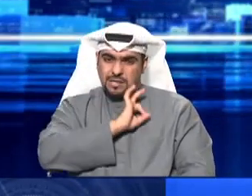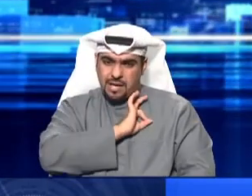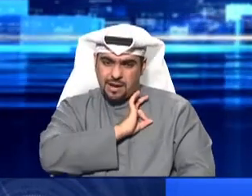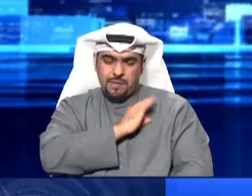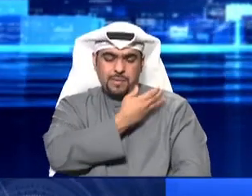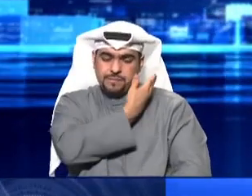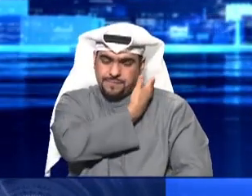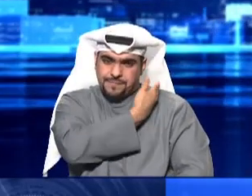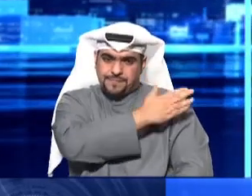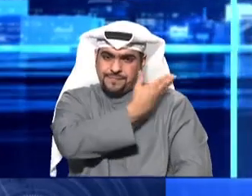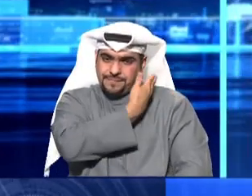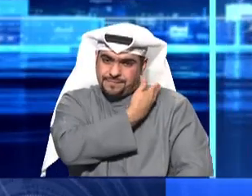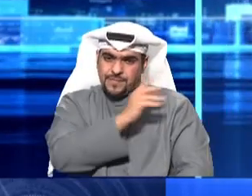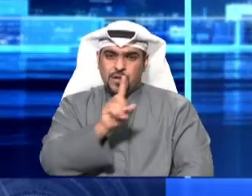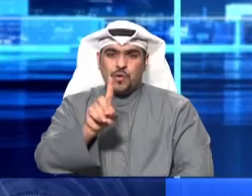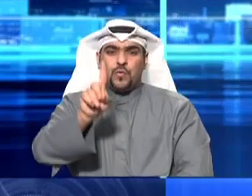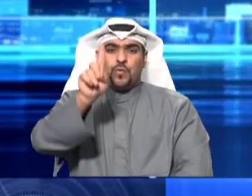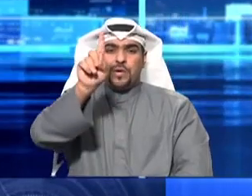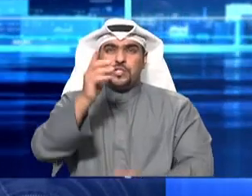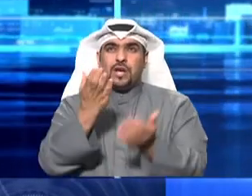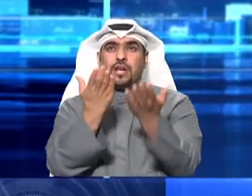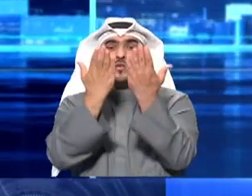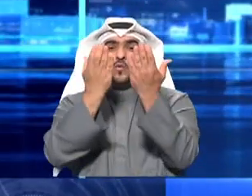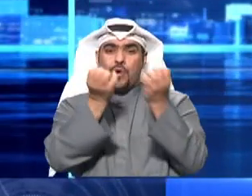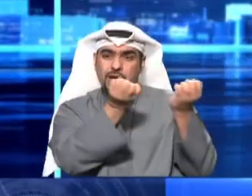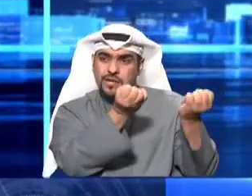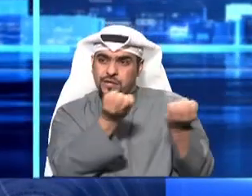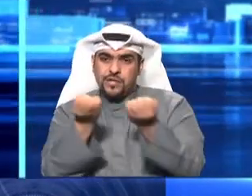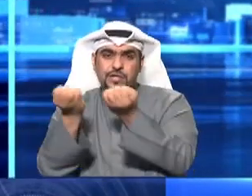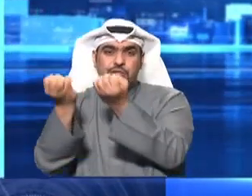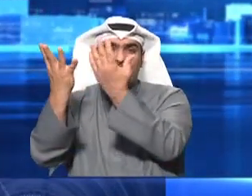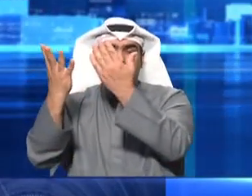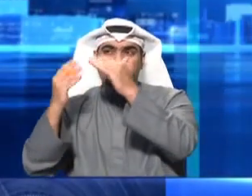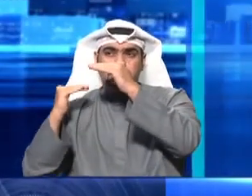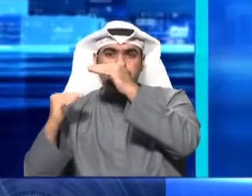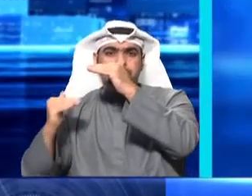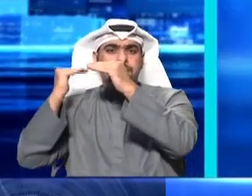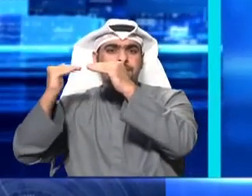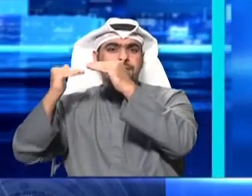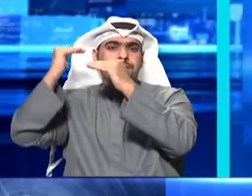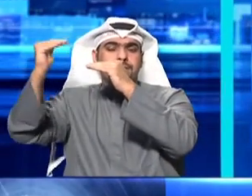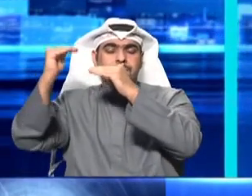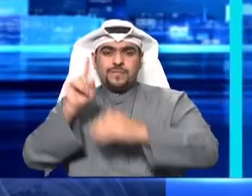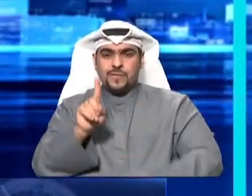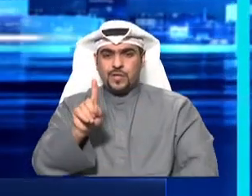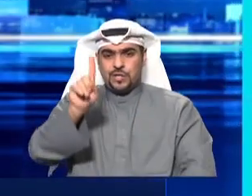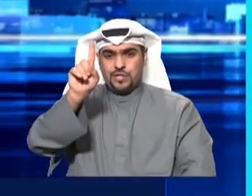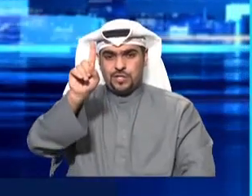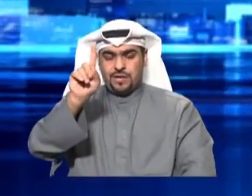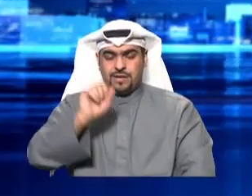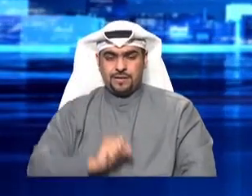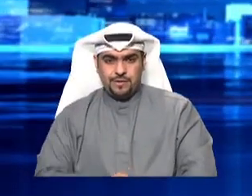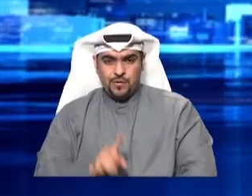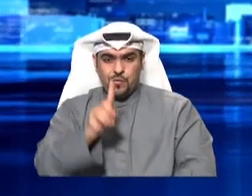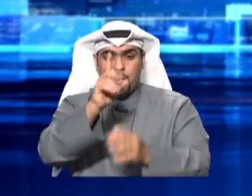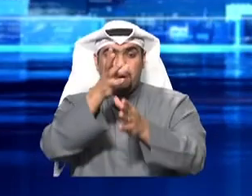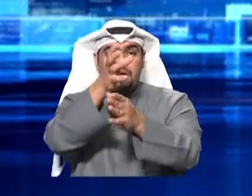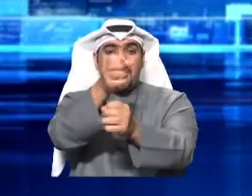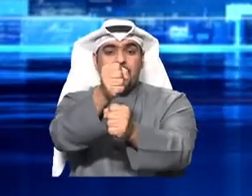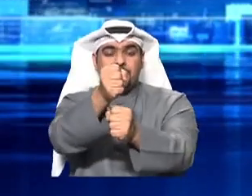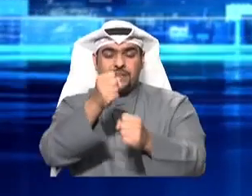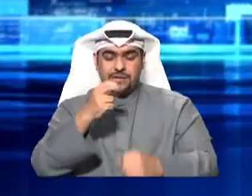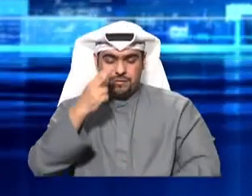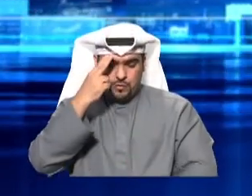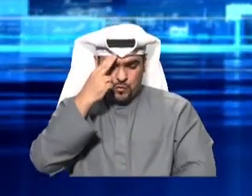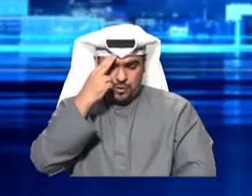تعالى أن يتغمد الفقيد بواسع رحمته ومغفرته ورضوانه وأن يسكنه فسيح جناته وأن لا يريه